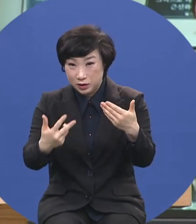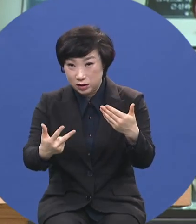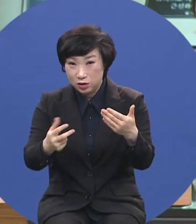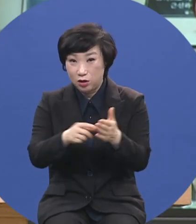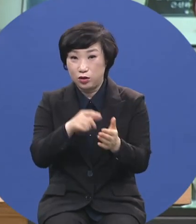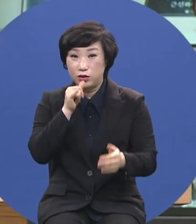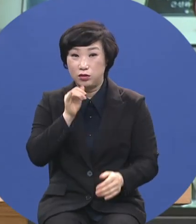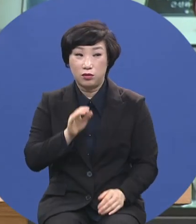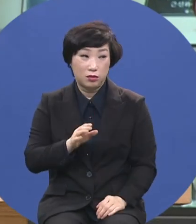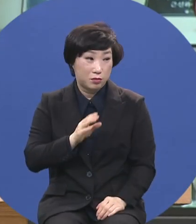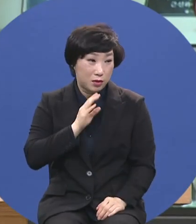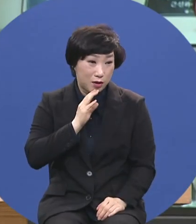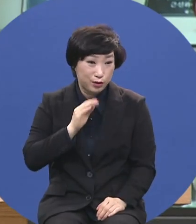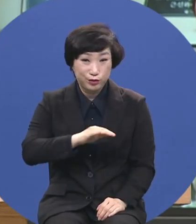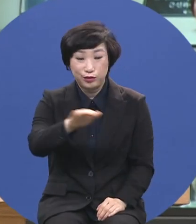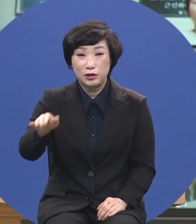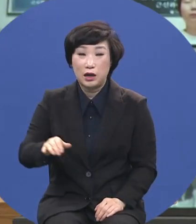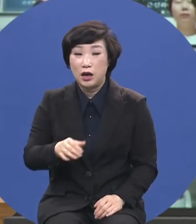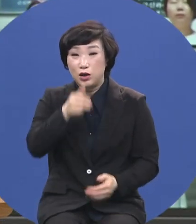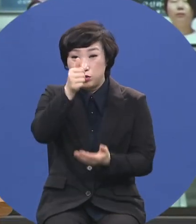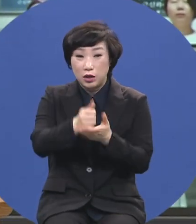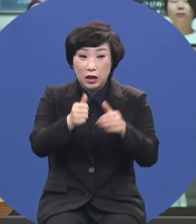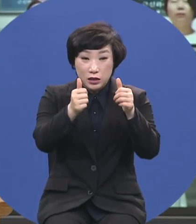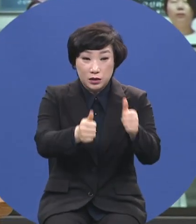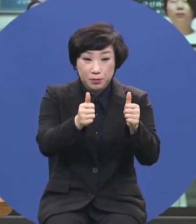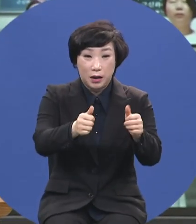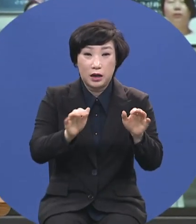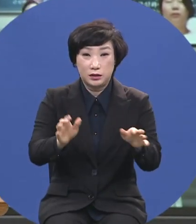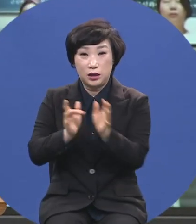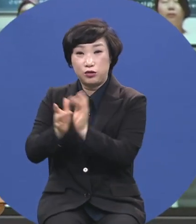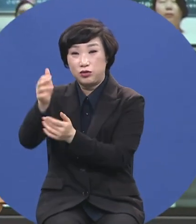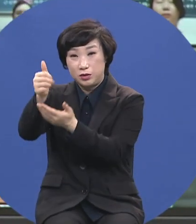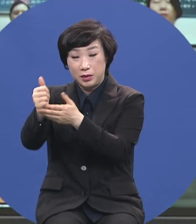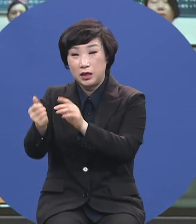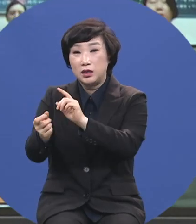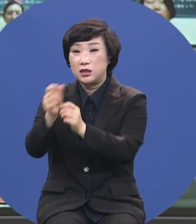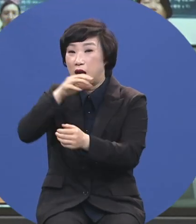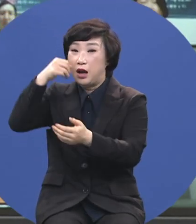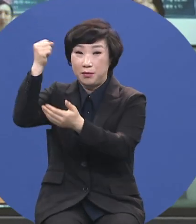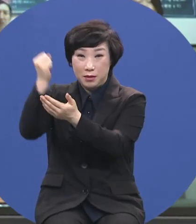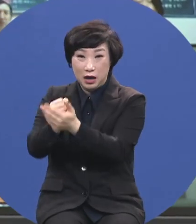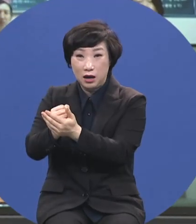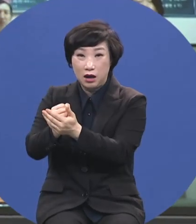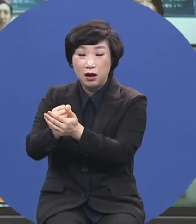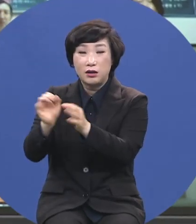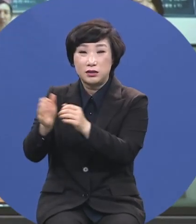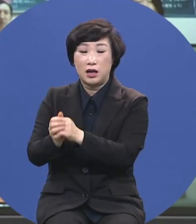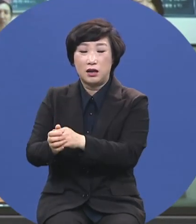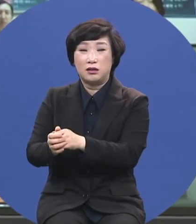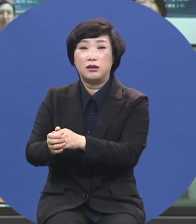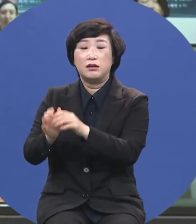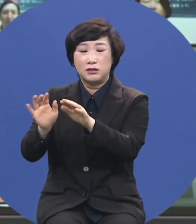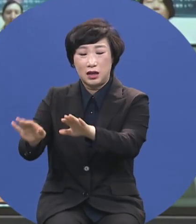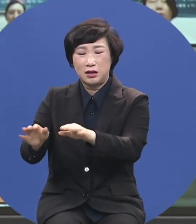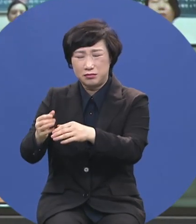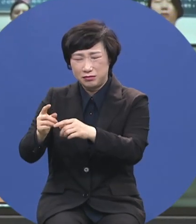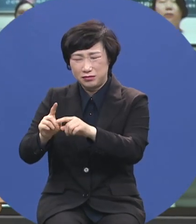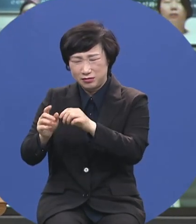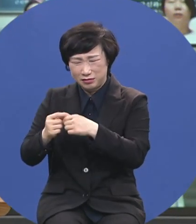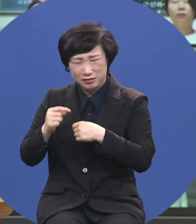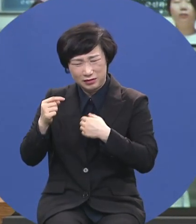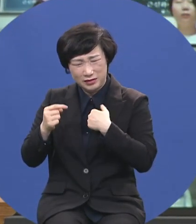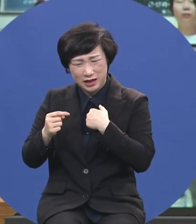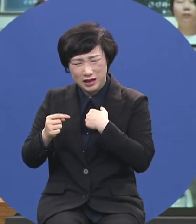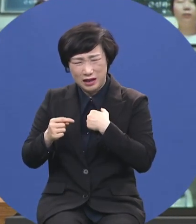말씀되어 있으니 우리가 받을 죄의 심판을 예수님의 십자가에서 장고히 절망